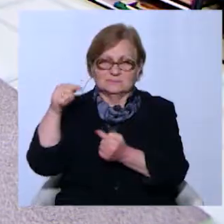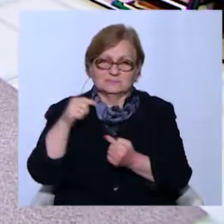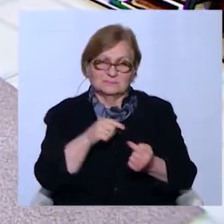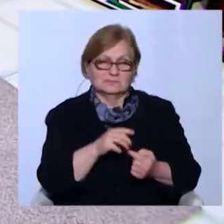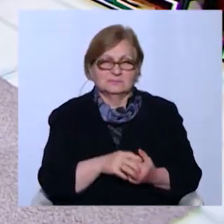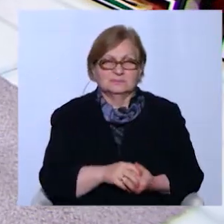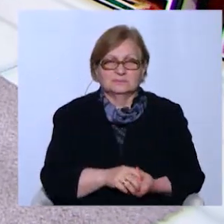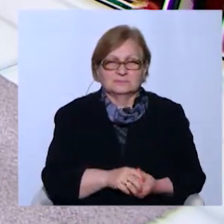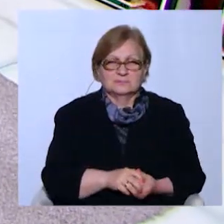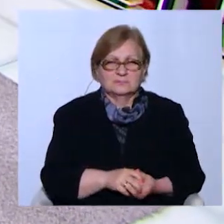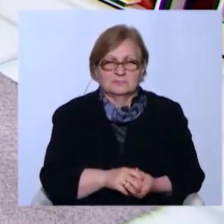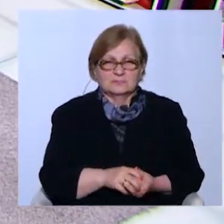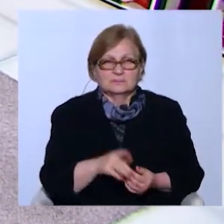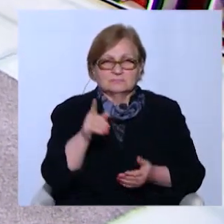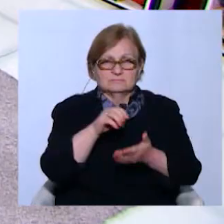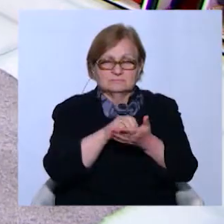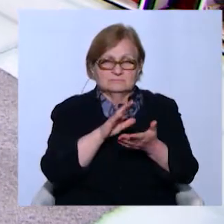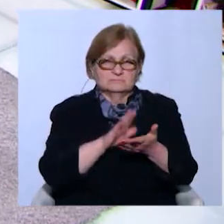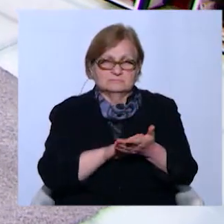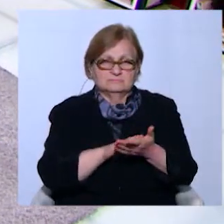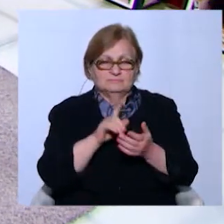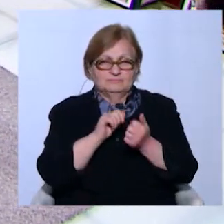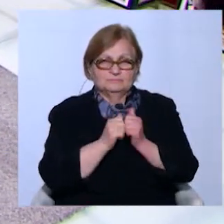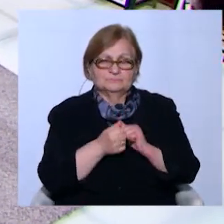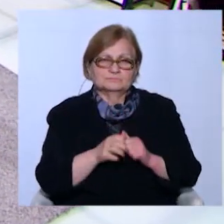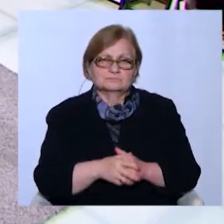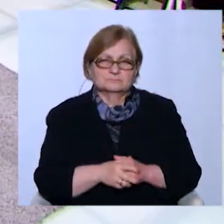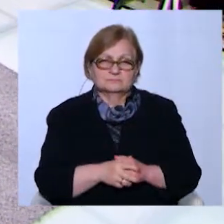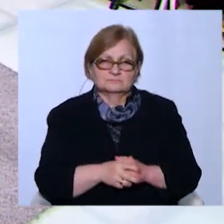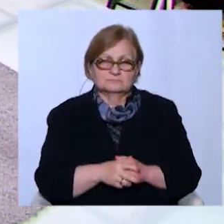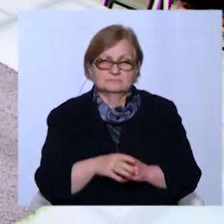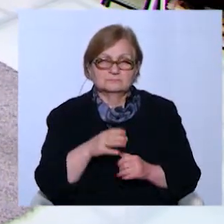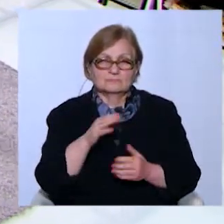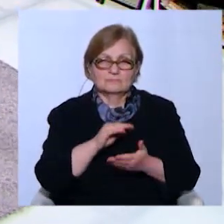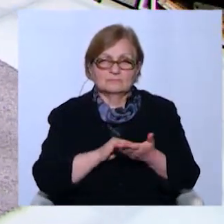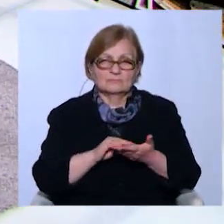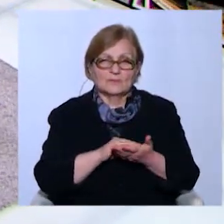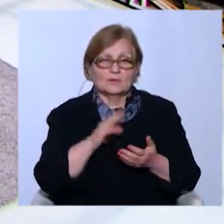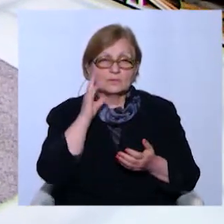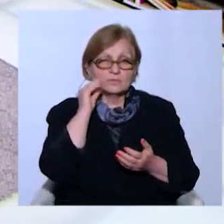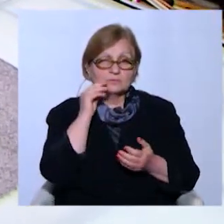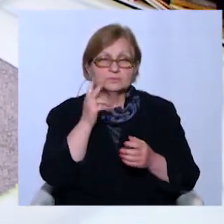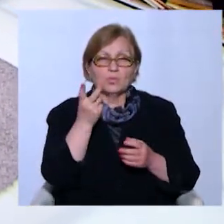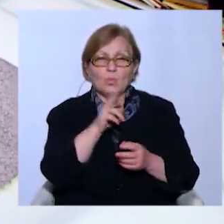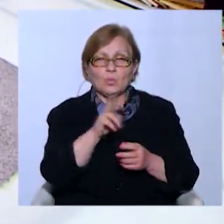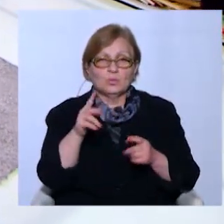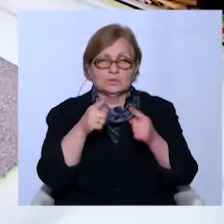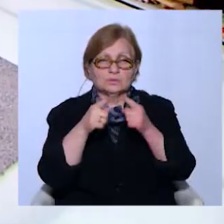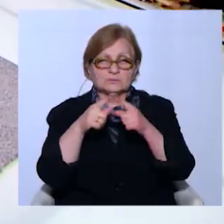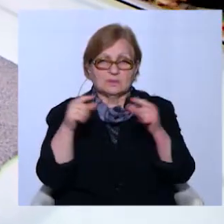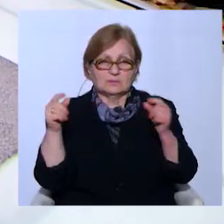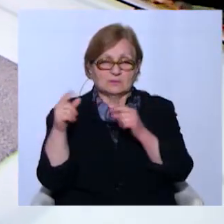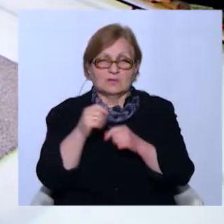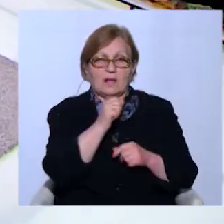უბრალოდ ეს ჩანაწერი აღნიშნები როგორ შემოიტანოთ, დაიმახსოვრეთ. ეხლა გავიმეოროთ, როდის არის ორი სამკუთხედი მსგავსი. გვაქვს მოცემული